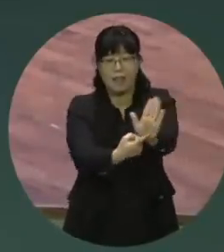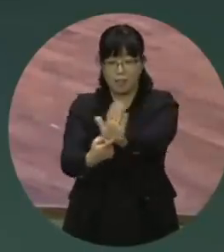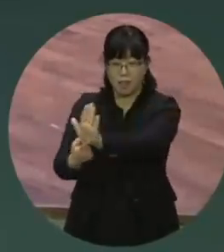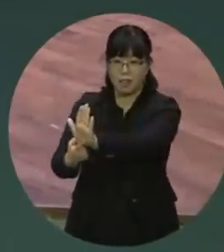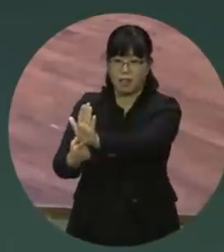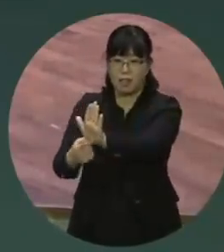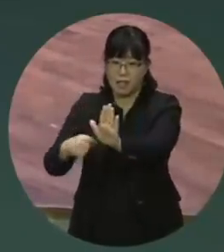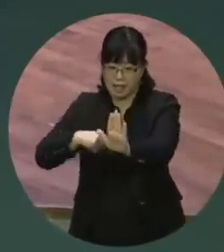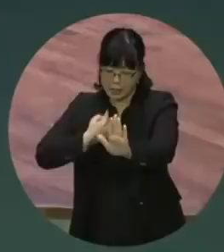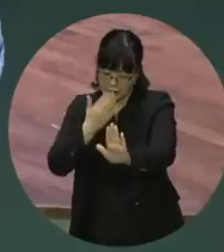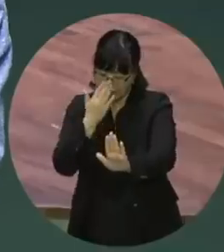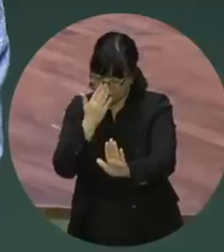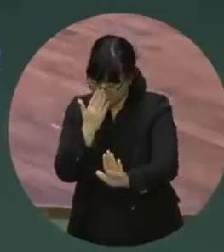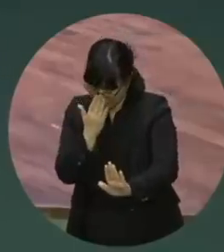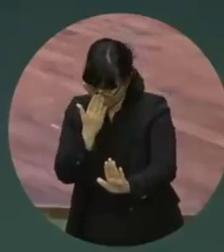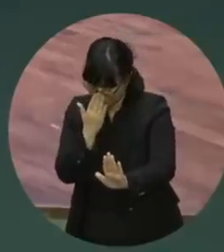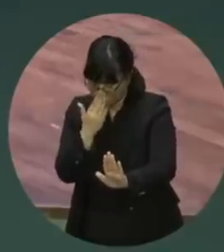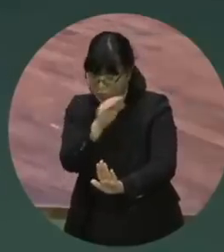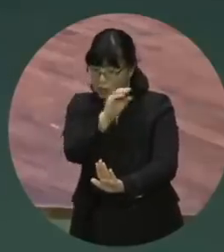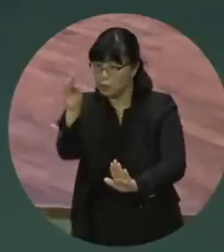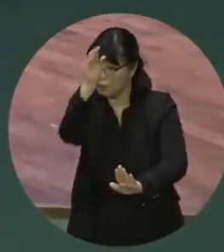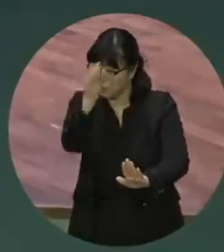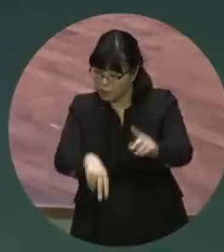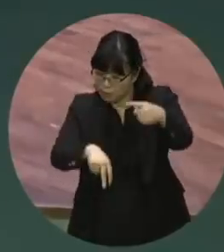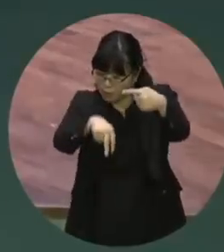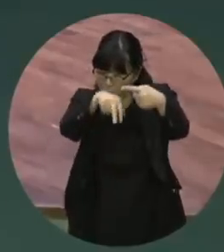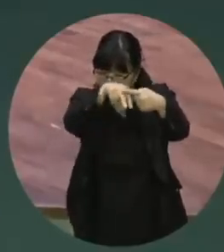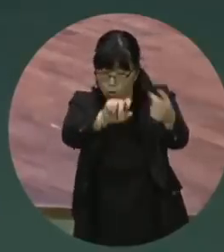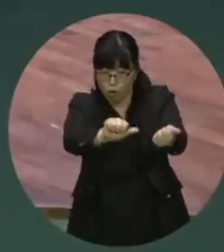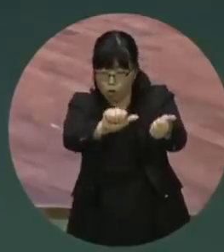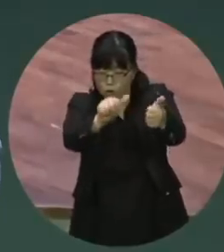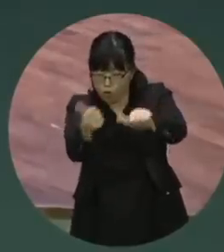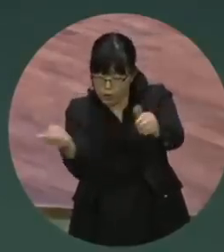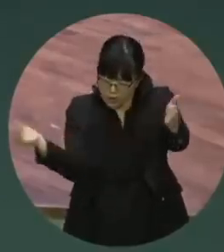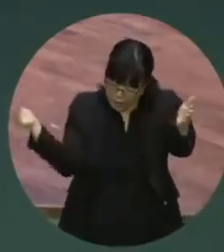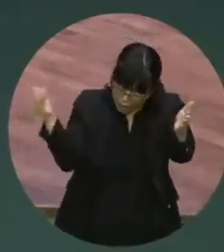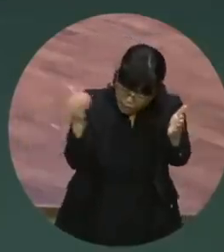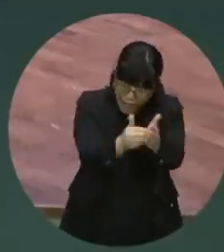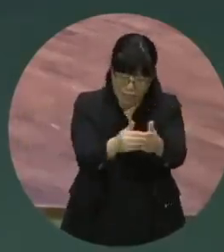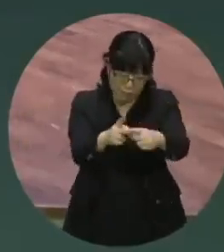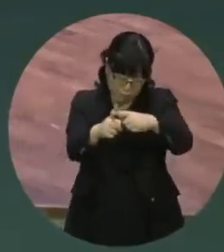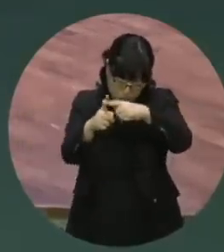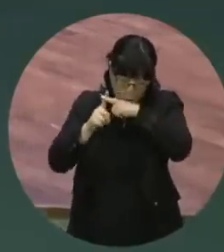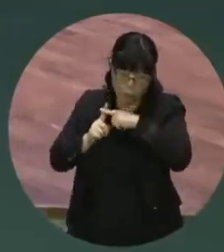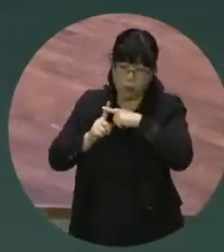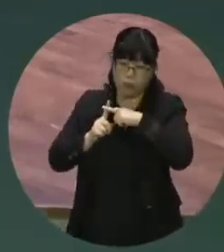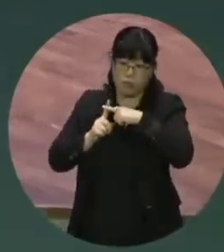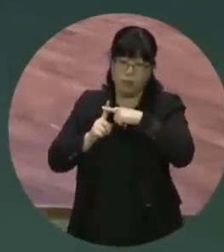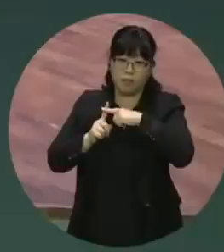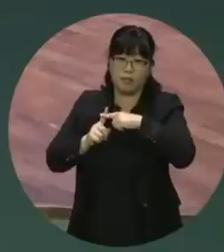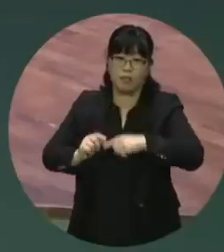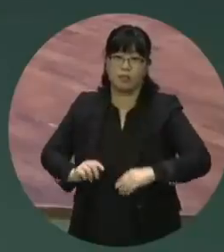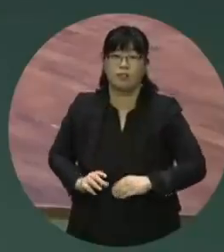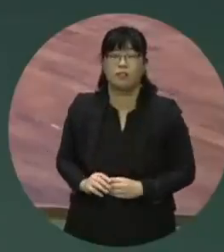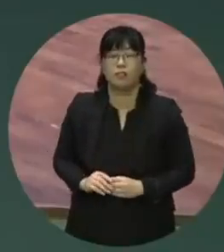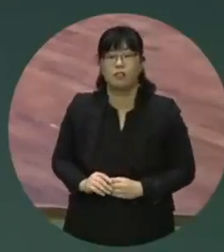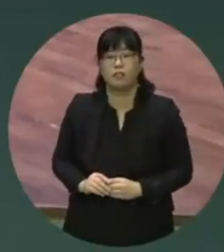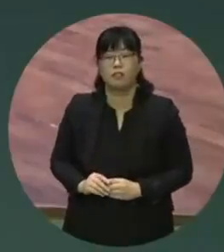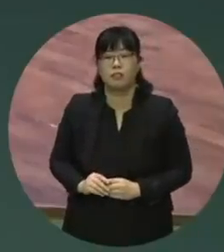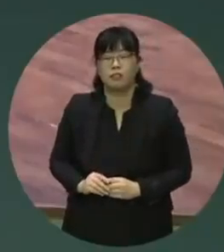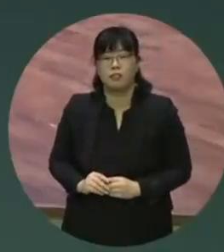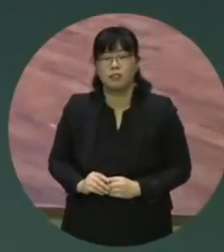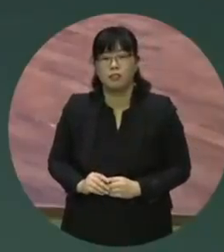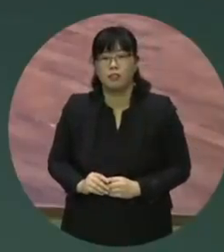낮추시고 십자가에 죽기까지 복종했다. 자, 요한복음 1장 14절.